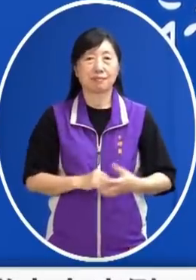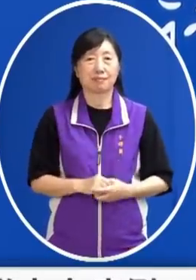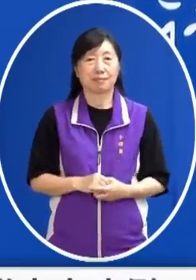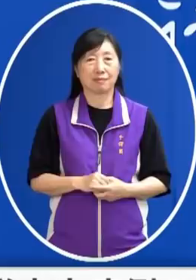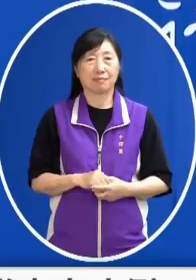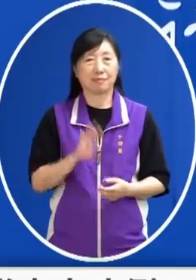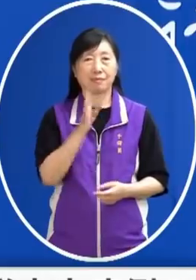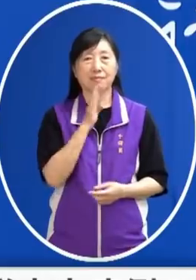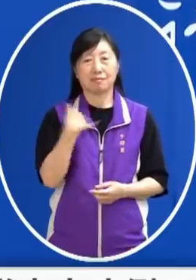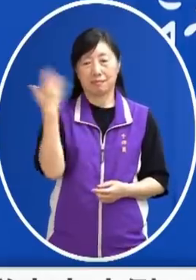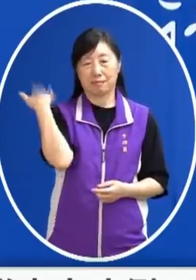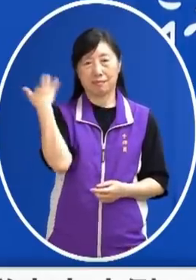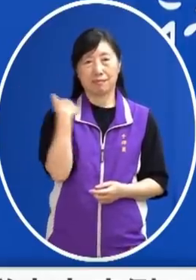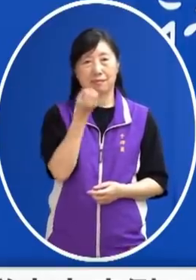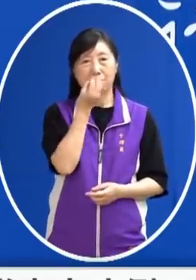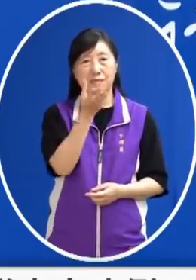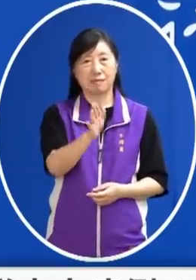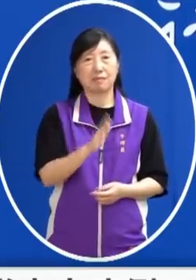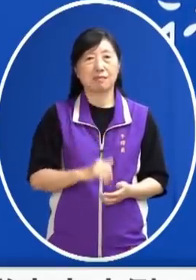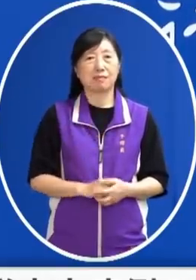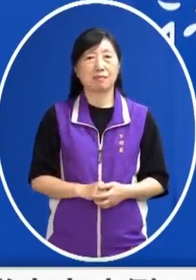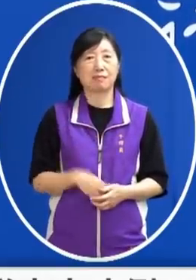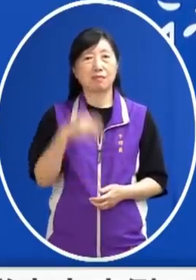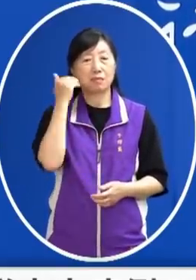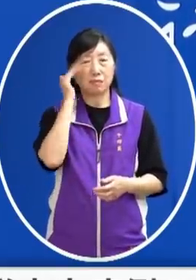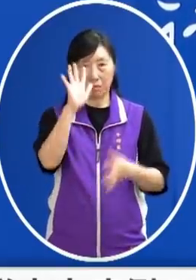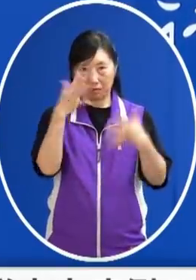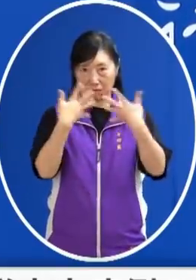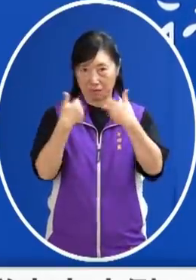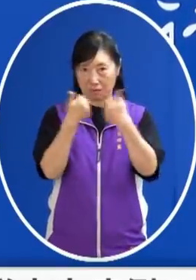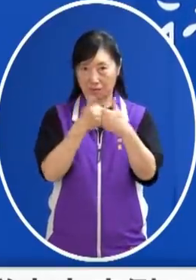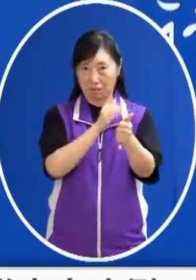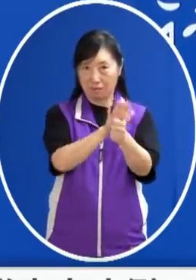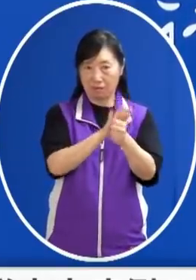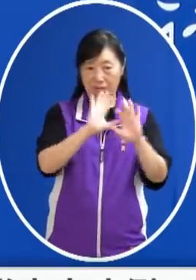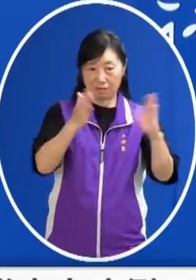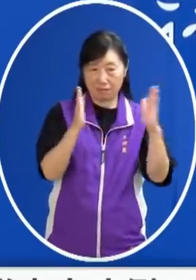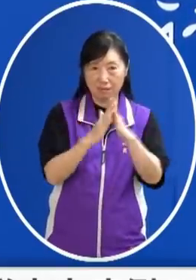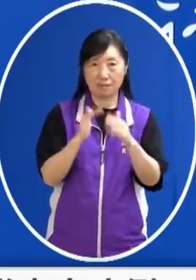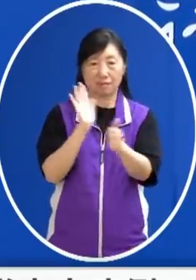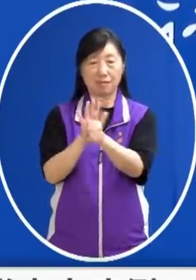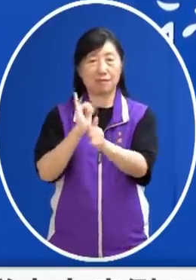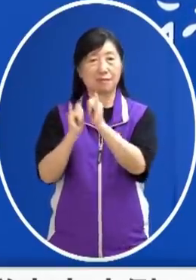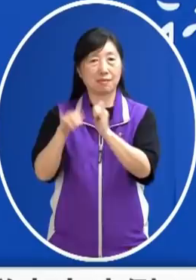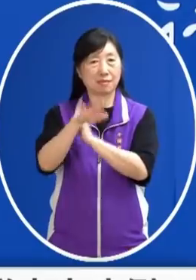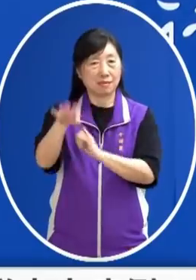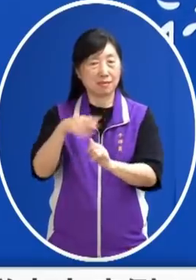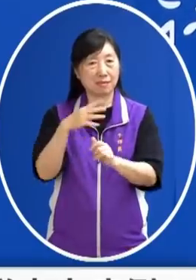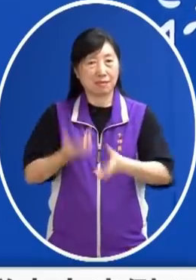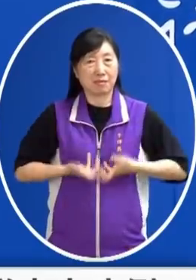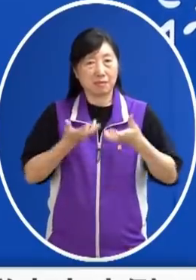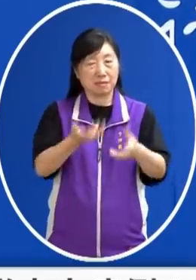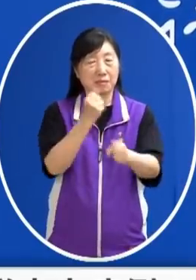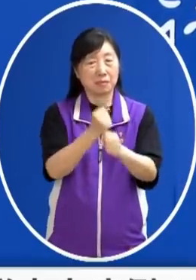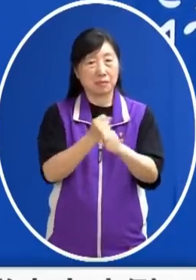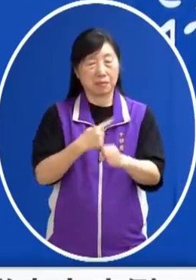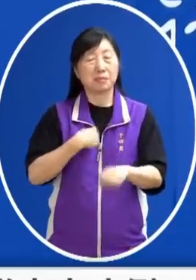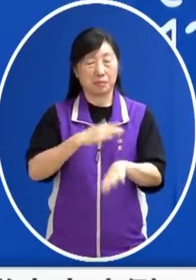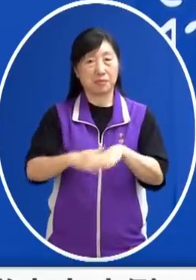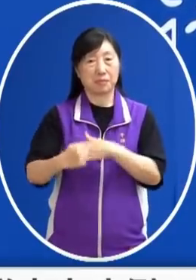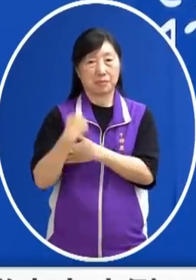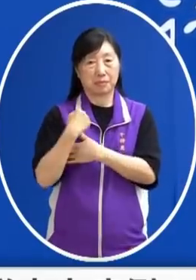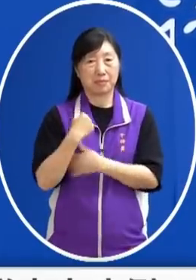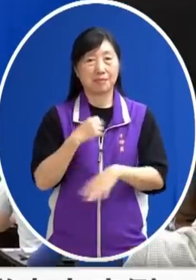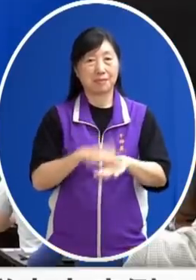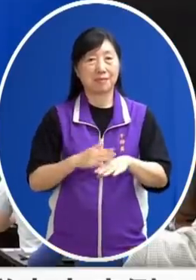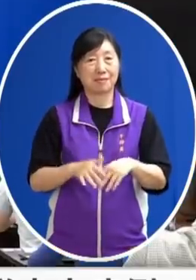我以前说过，那有机会帮国家帮社会做一点事情，当然就尽我自己最大的力量来帮忙。谢谢